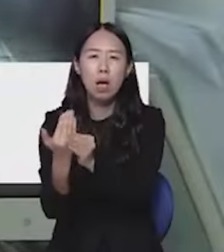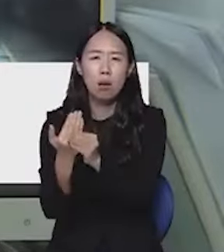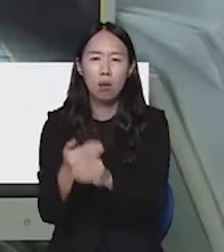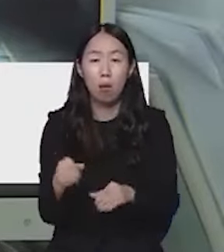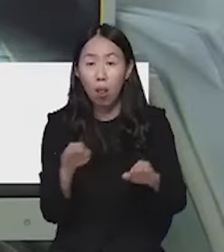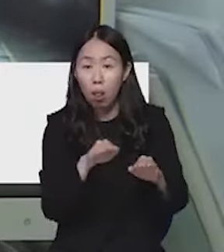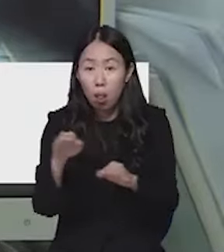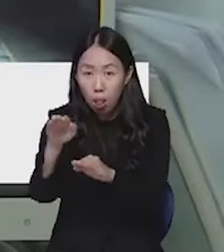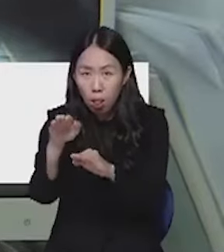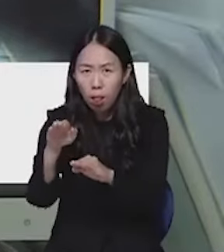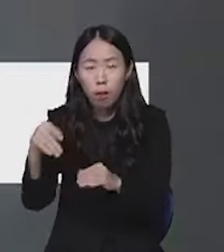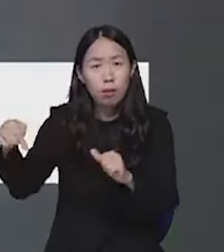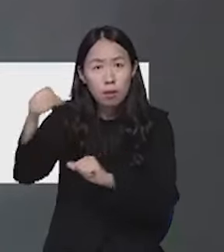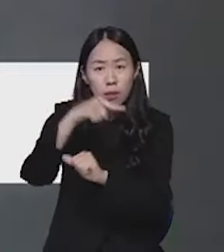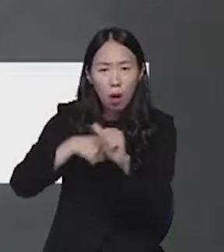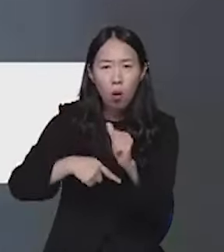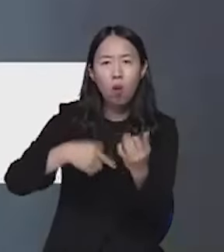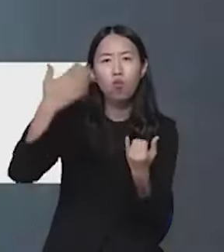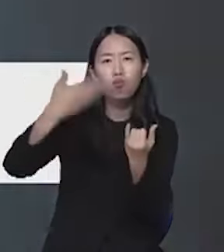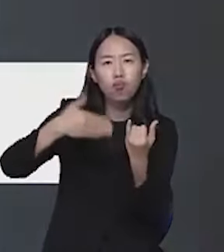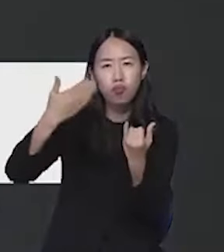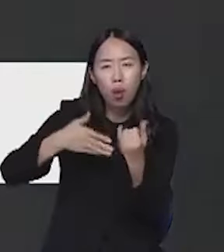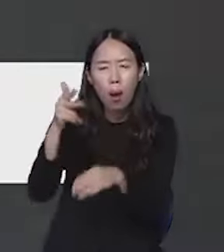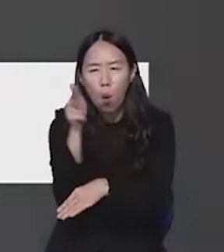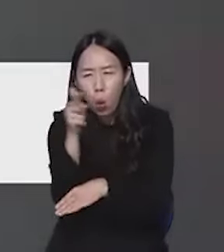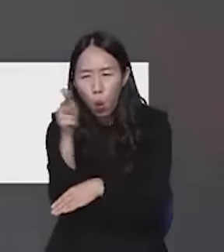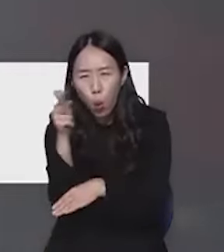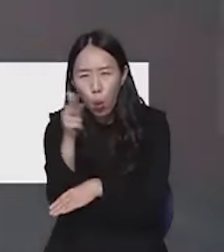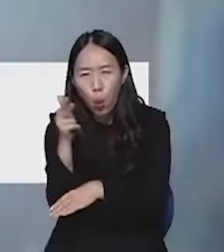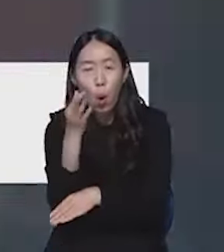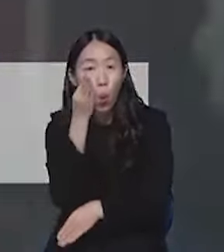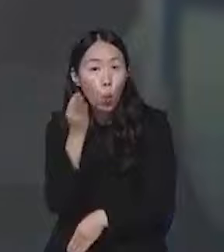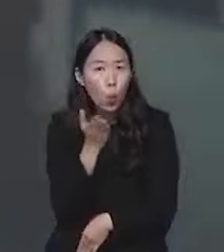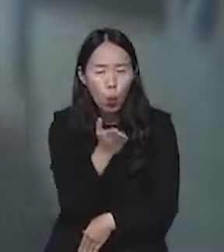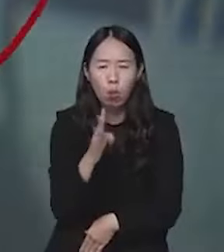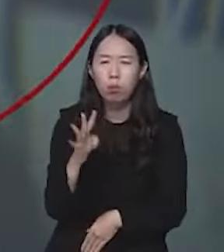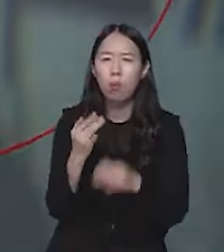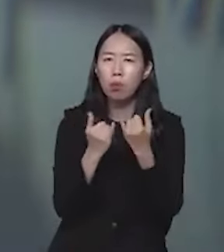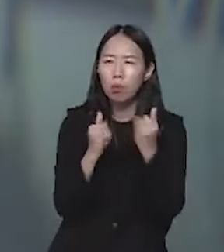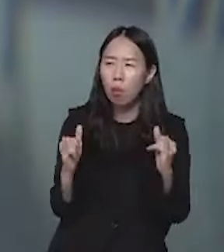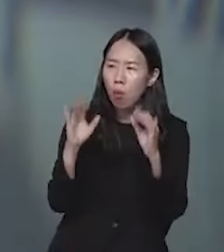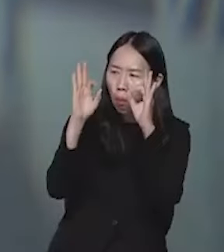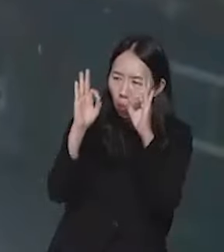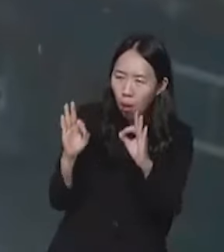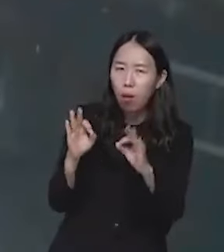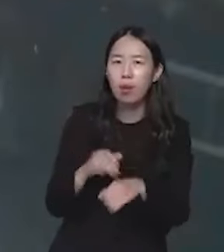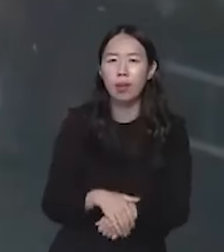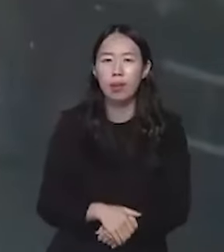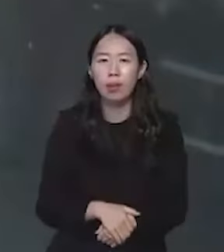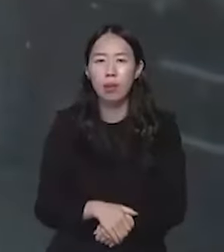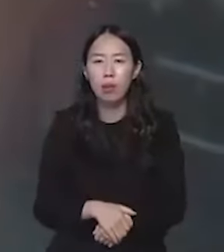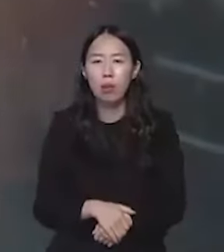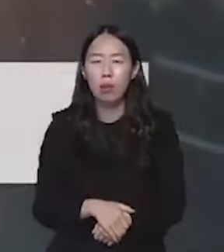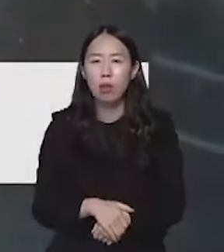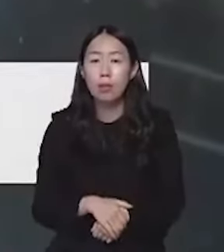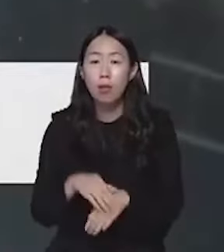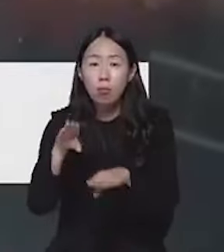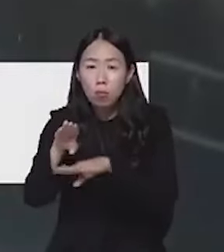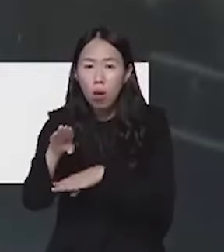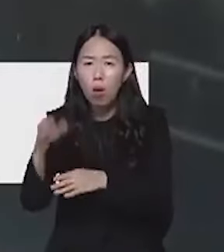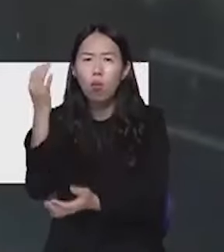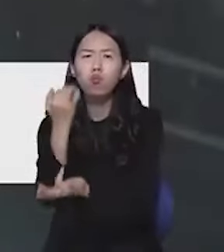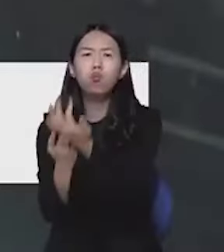추격과 사고 장면은 유튜브로 생중계됐고 400여 명의 시청자들이 지켜봤습니다. 차는 불이 나 있고